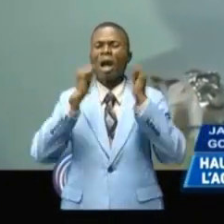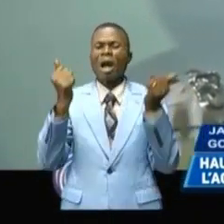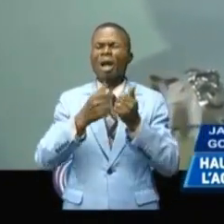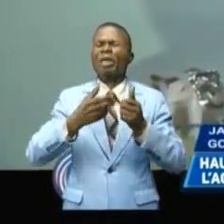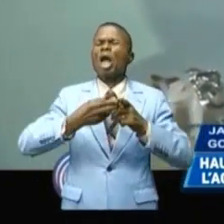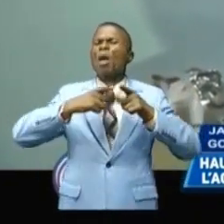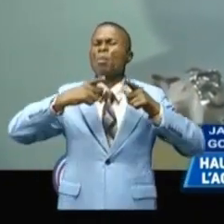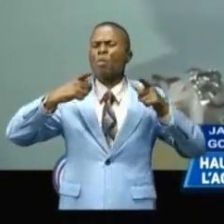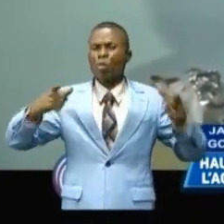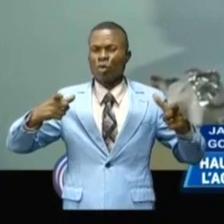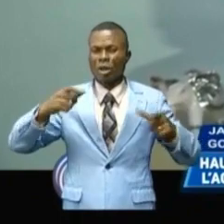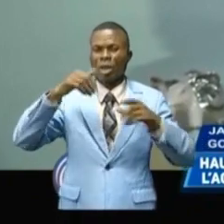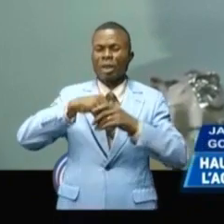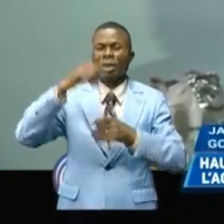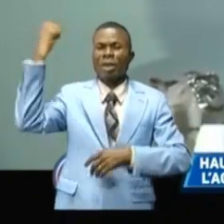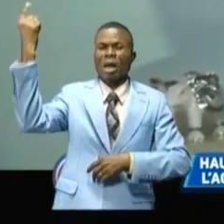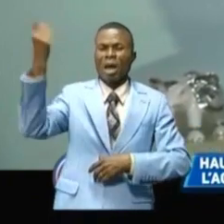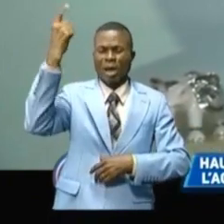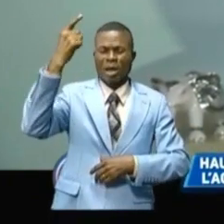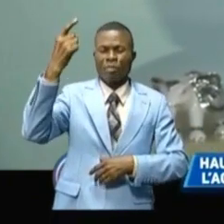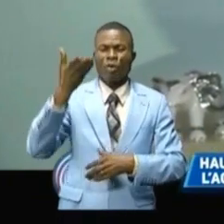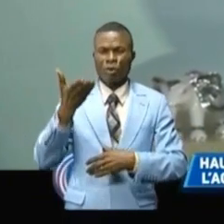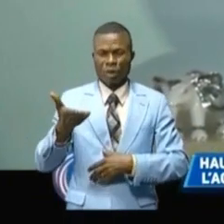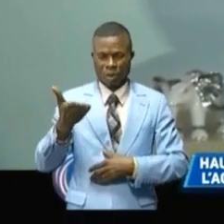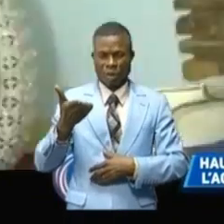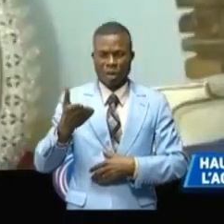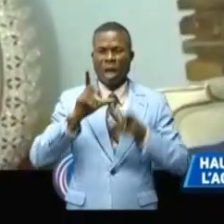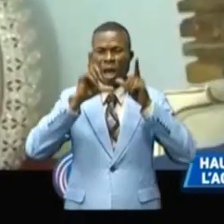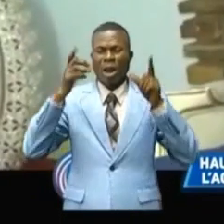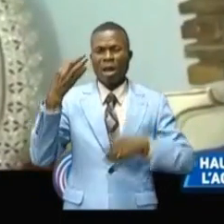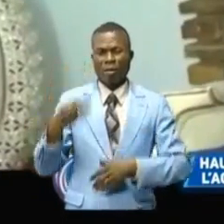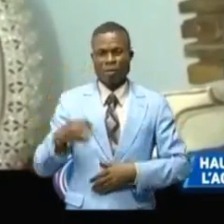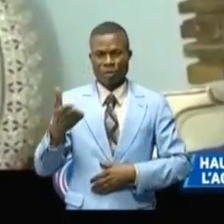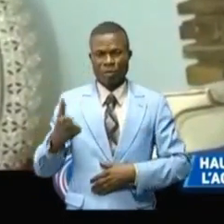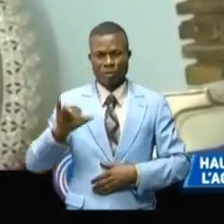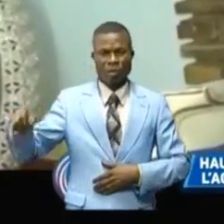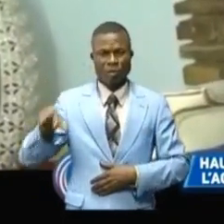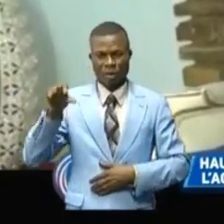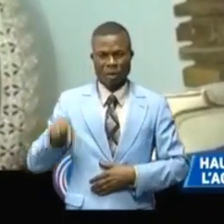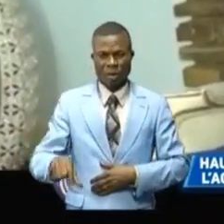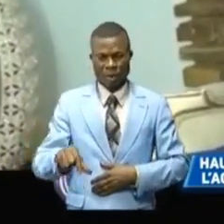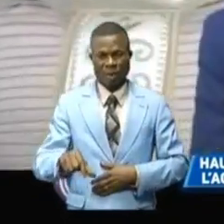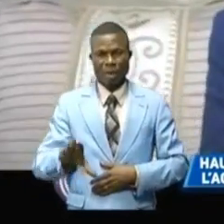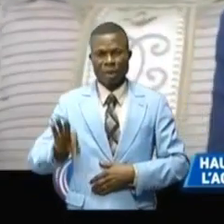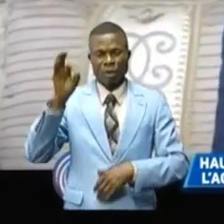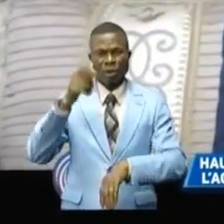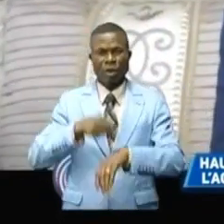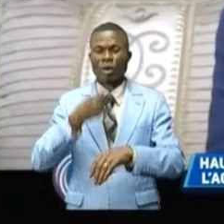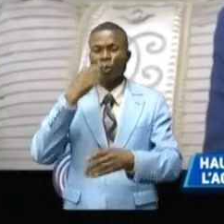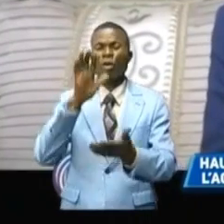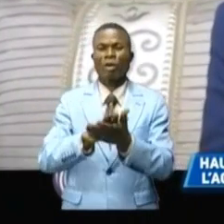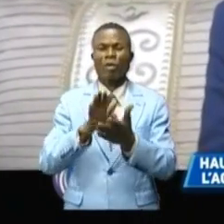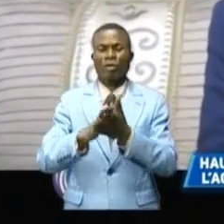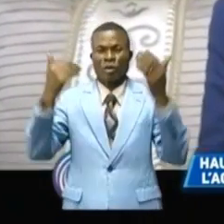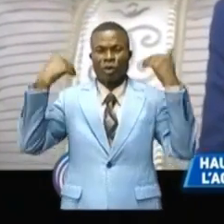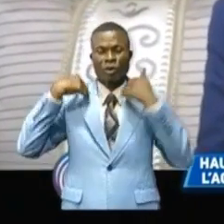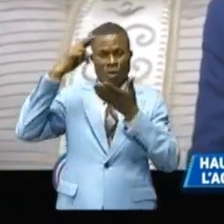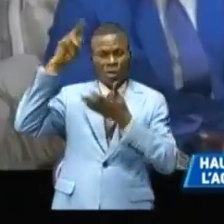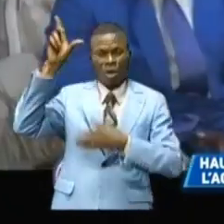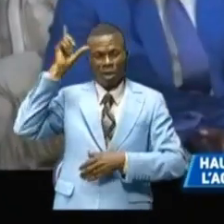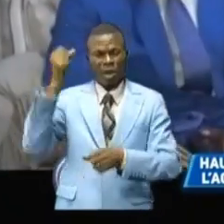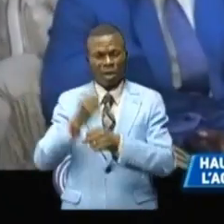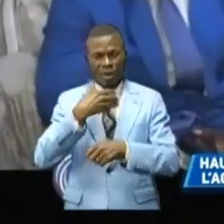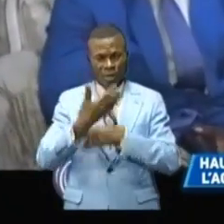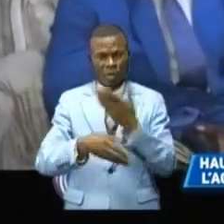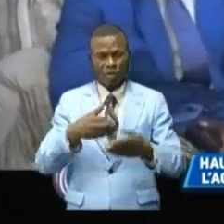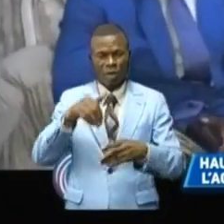plateforme des universités francophones. Jacques Ablakato a saisi l'occasion pour féliciter les recteurs pour le travail